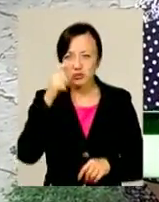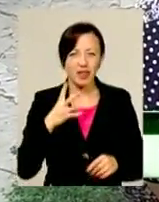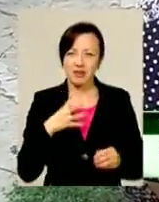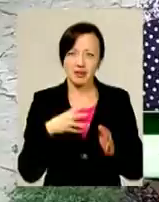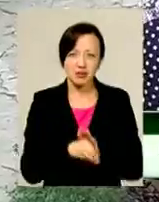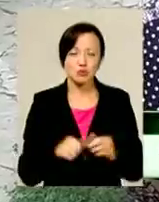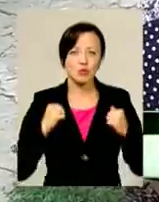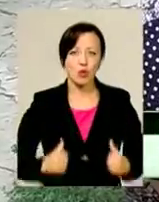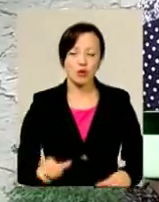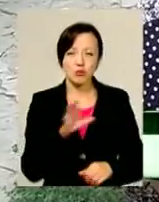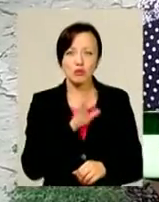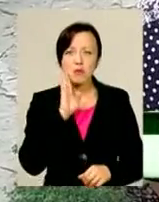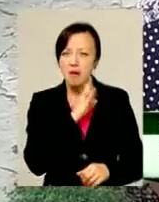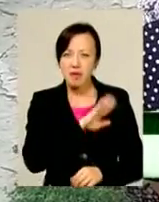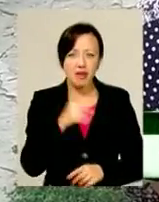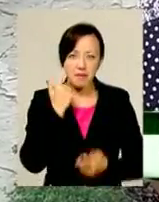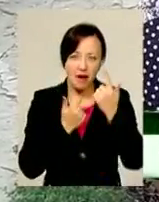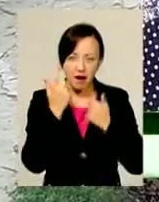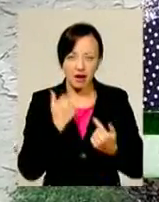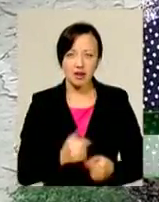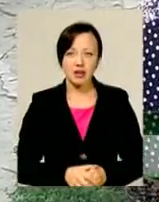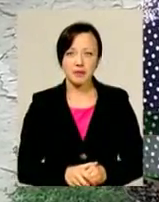гинули, щоб спокій був, щоб мами не плакали, щоб